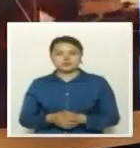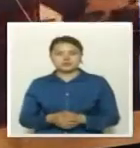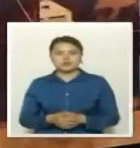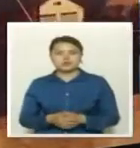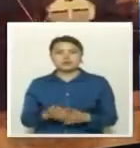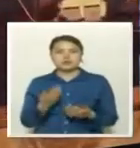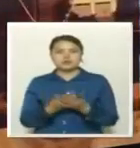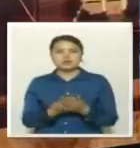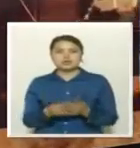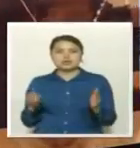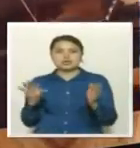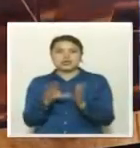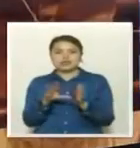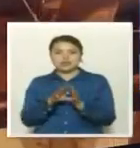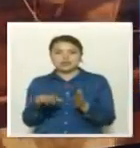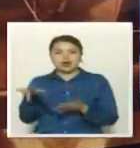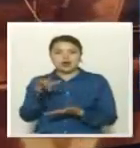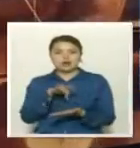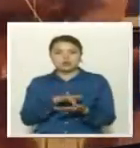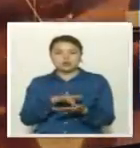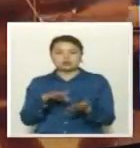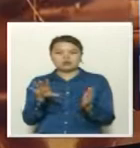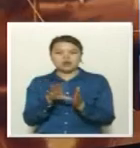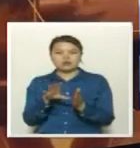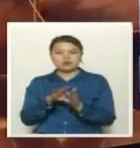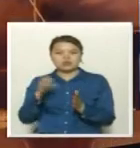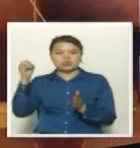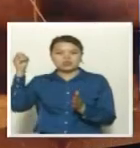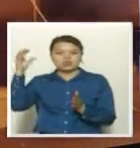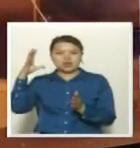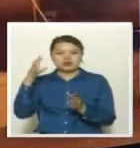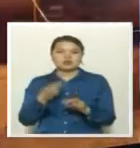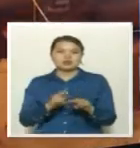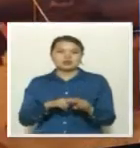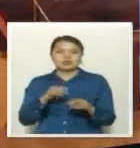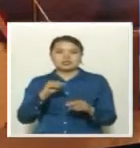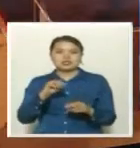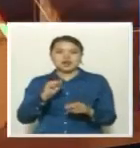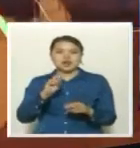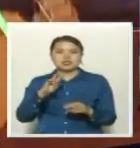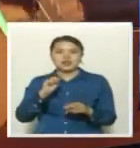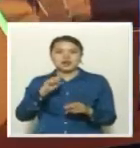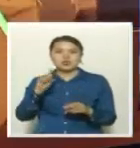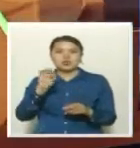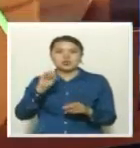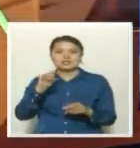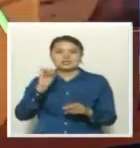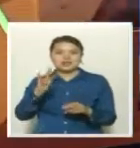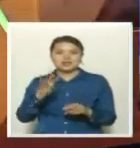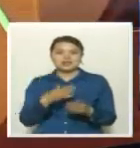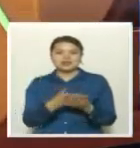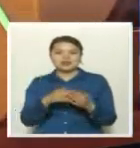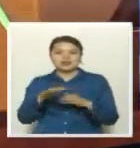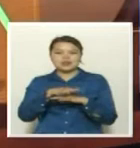Өңірді электр энергиясымен қамтып отырған Маңғыстау жарық мекемесінің басшысы Жаңаөзен тұрғындармен кездесті. Мақсат серіктестік